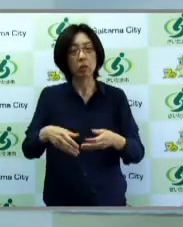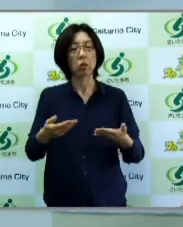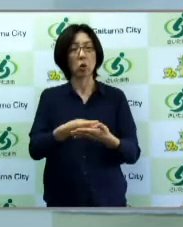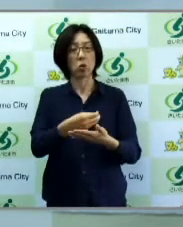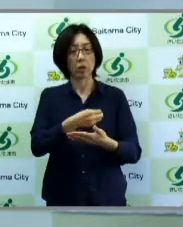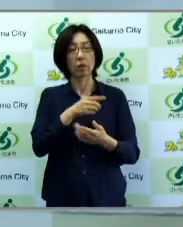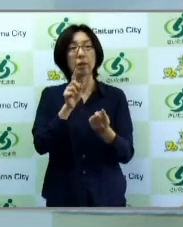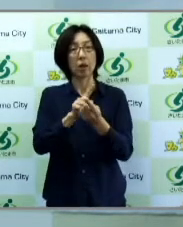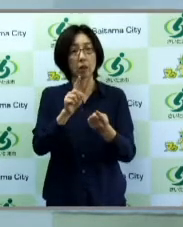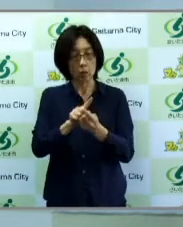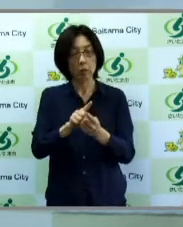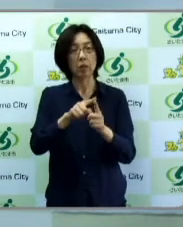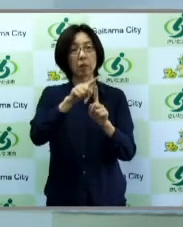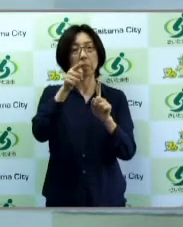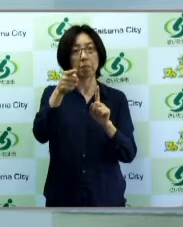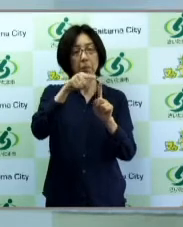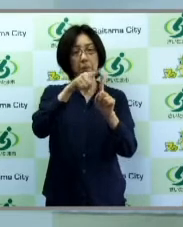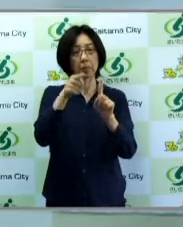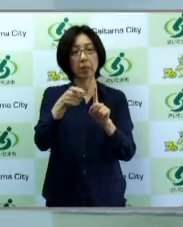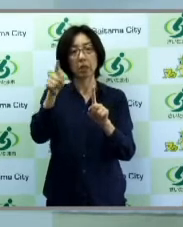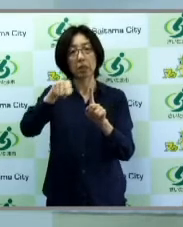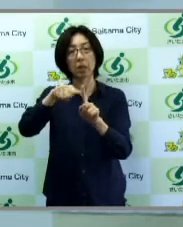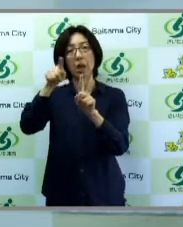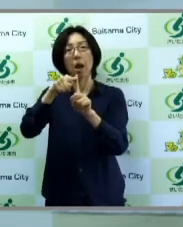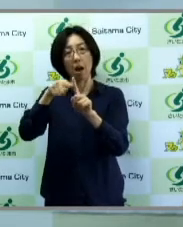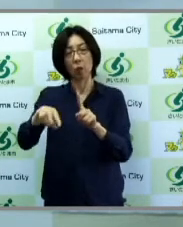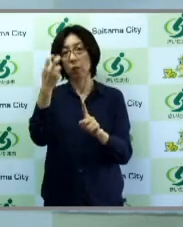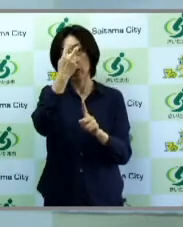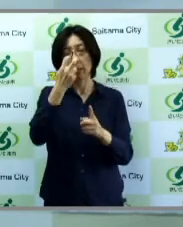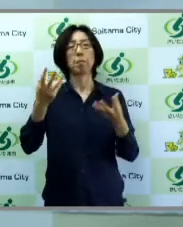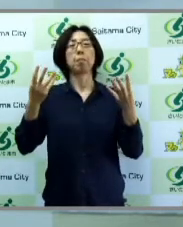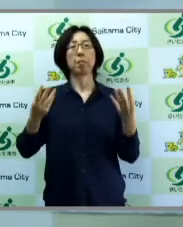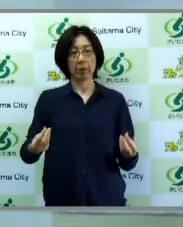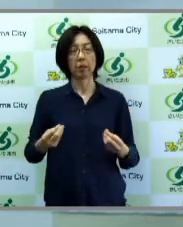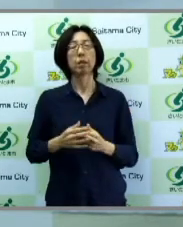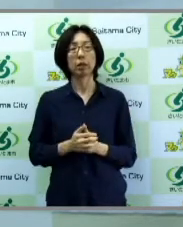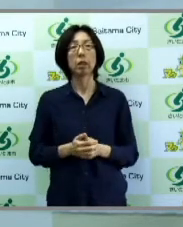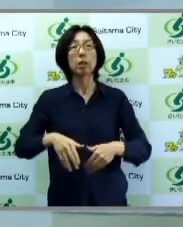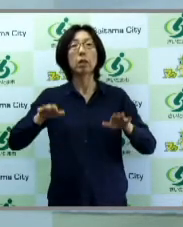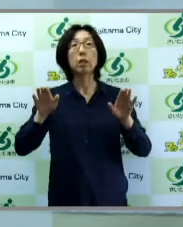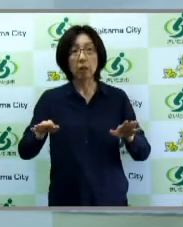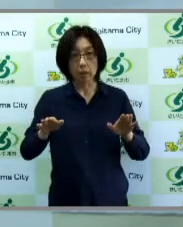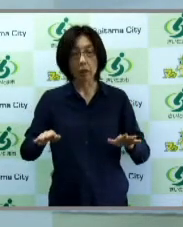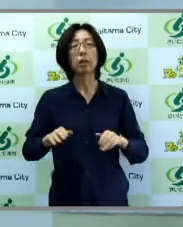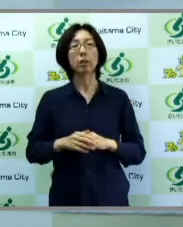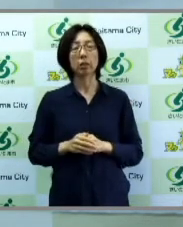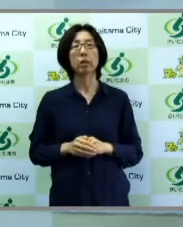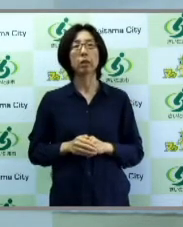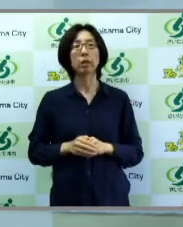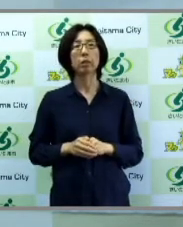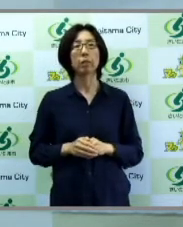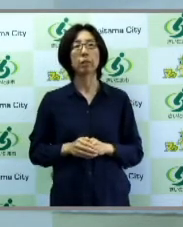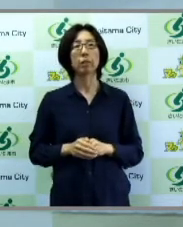時 PCR 検査を実施をいたしております。現時点の、